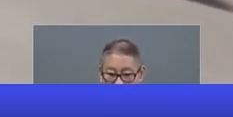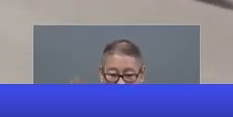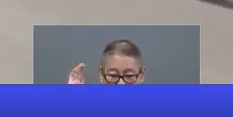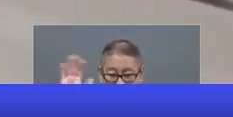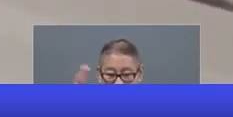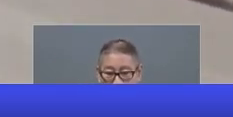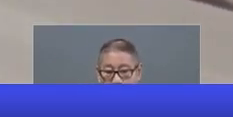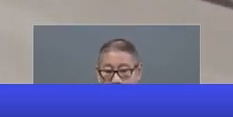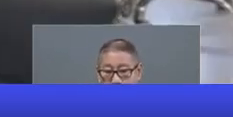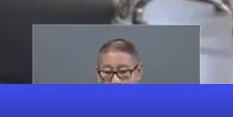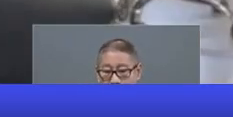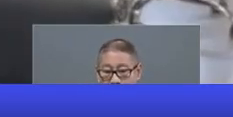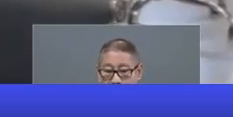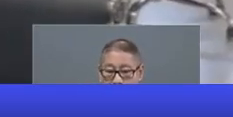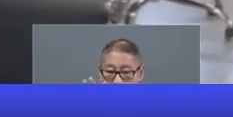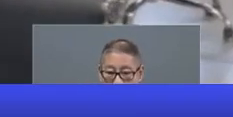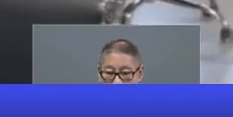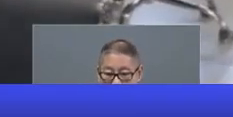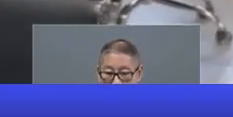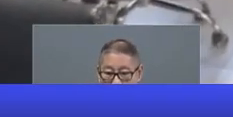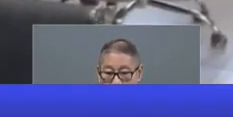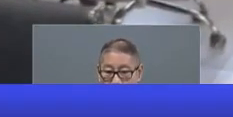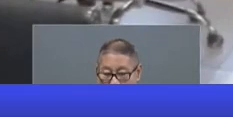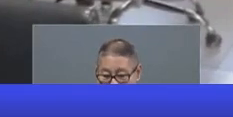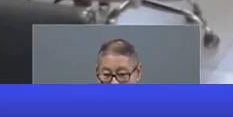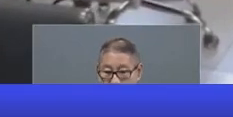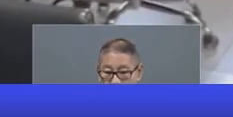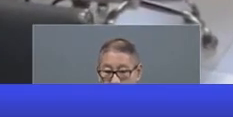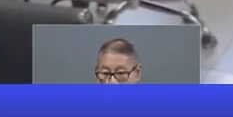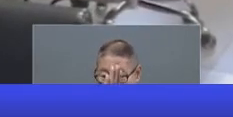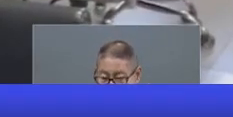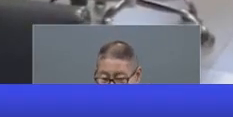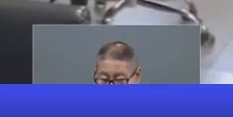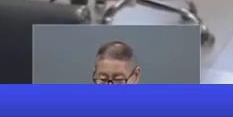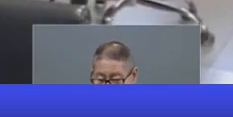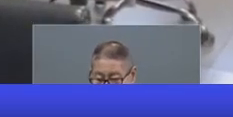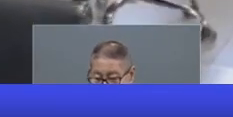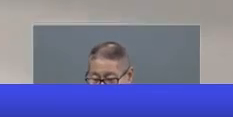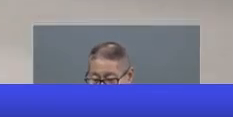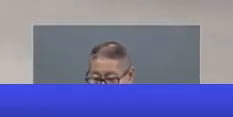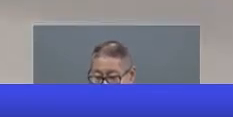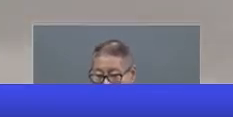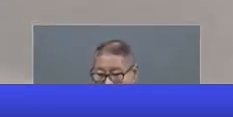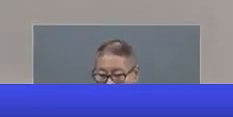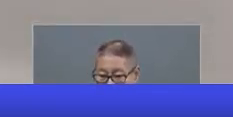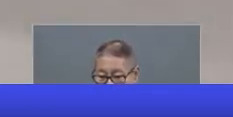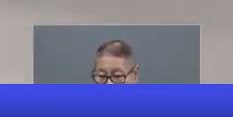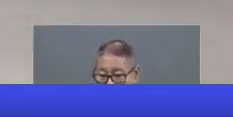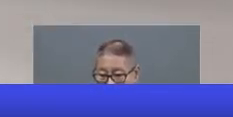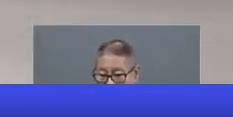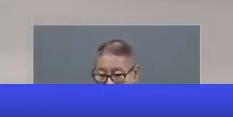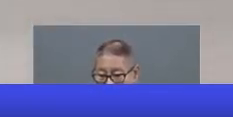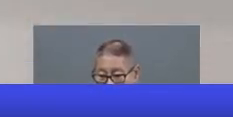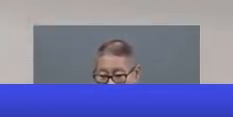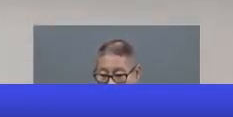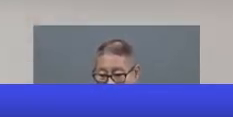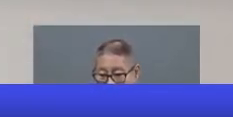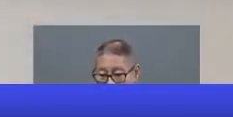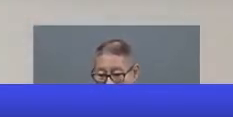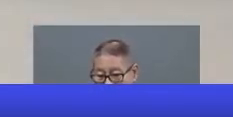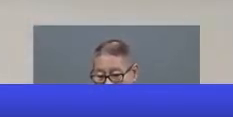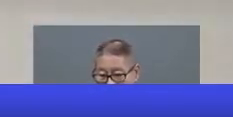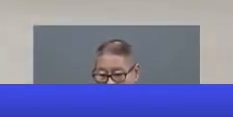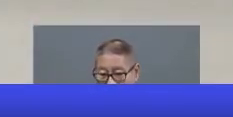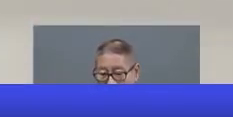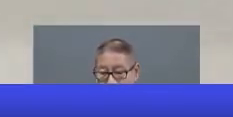ของใครที่เจอปัญหาว่าให้อัปเดทอัปเดตแอปพลิเคชันอันนี้จริงนะคะเพราะว่าก็ยืน